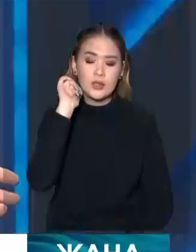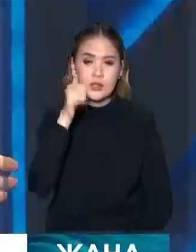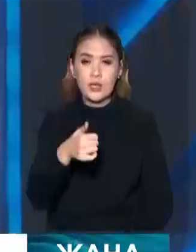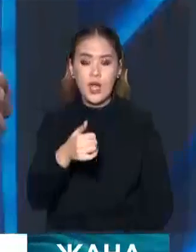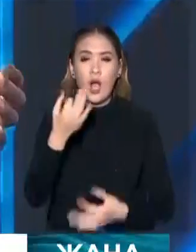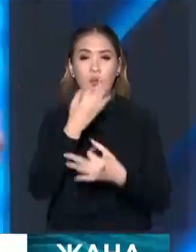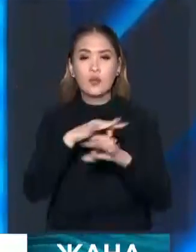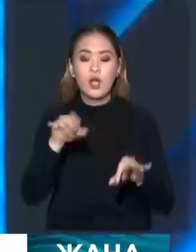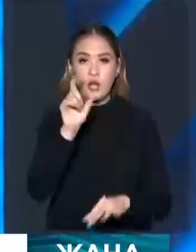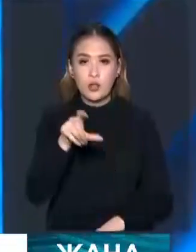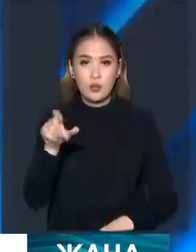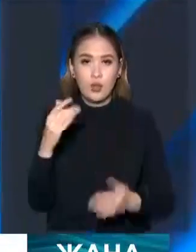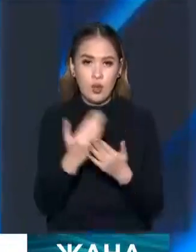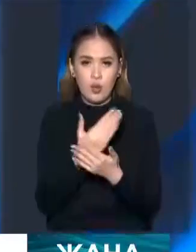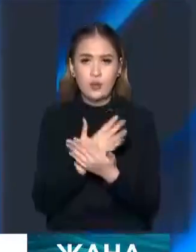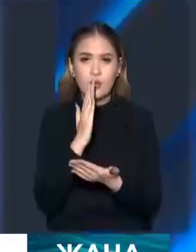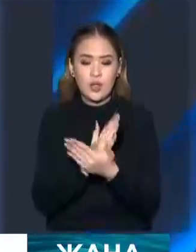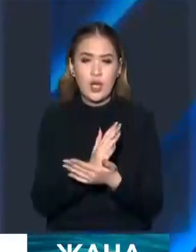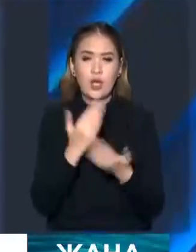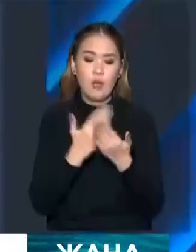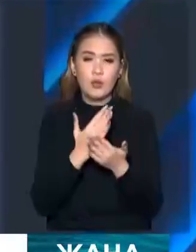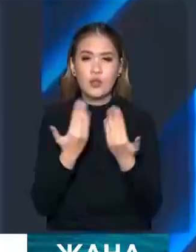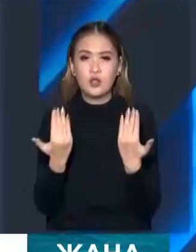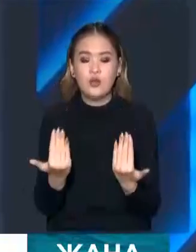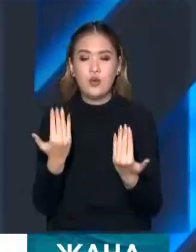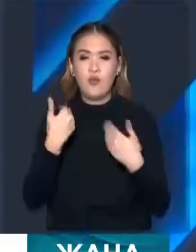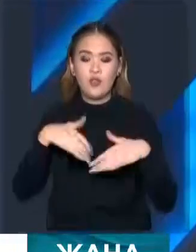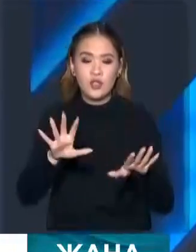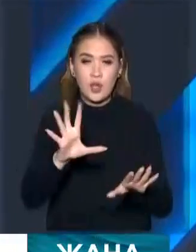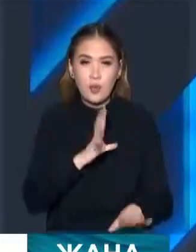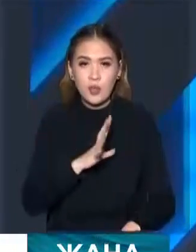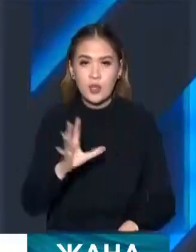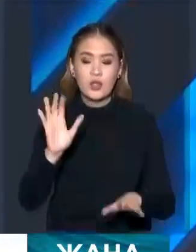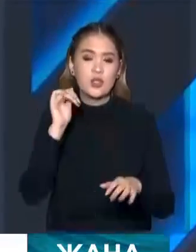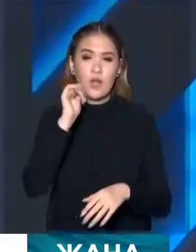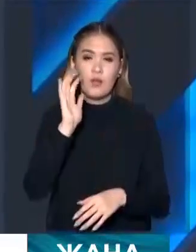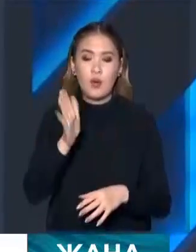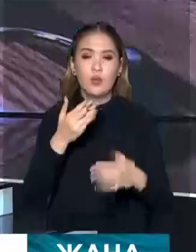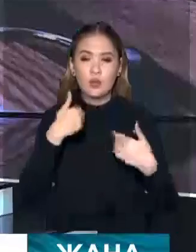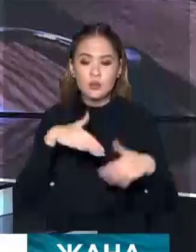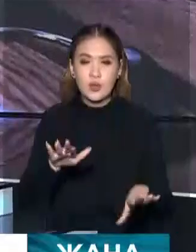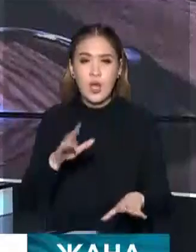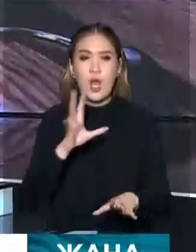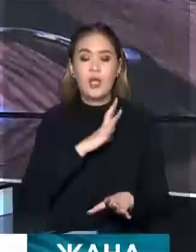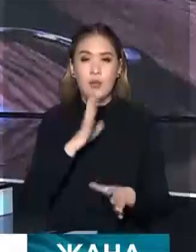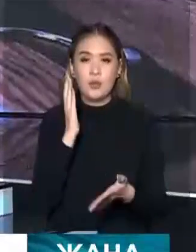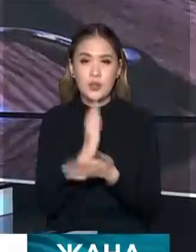босап шығатын азаматтар туралы ақпараттар бар ма? Бүгін шықты мысалы, осынша адам шықты, ертең бәленше адам босап шығады деген сияқты. Енді бәлкім статистика бар